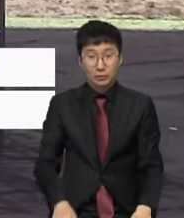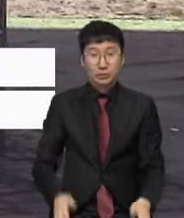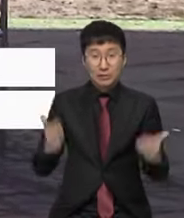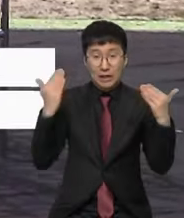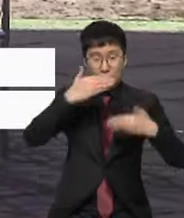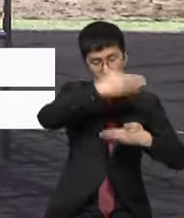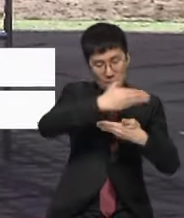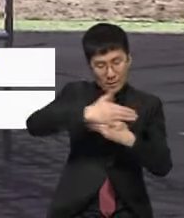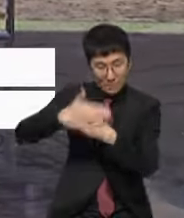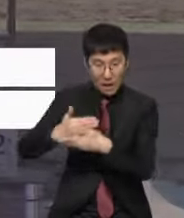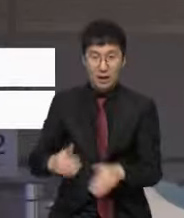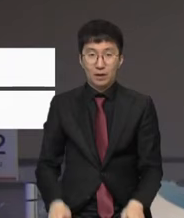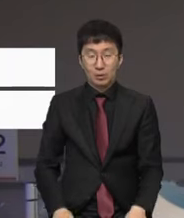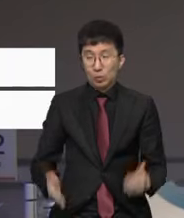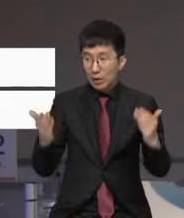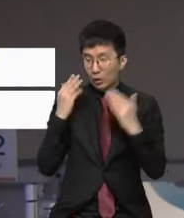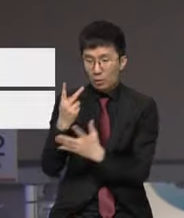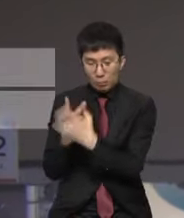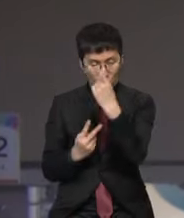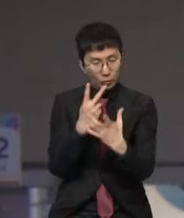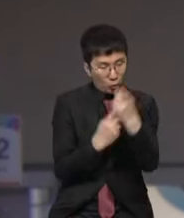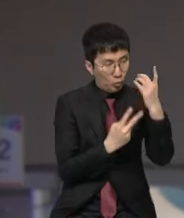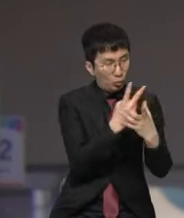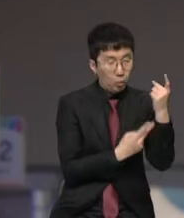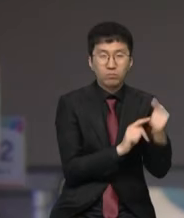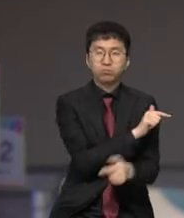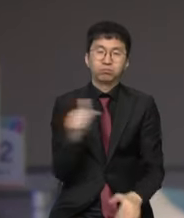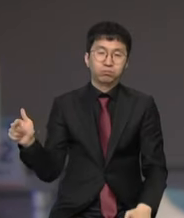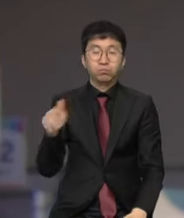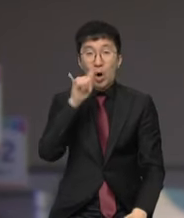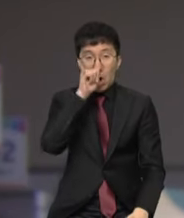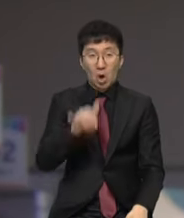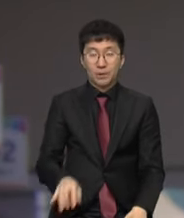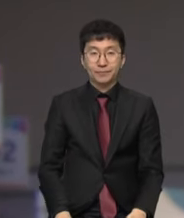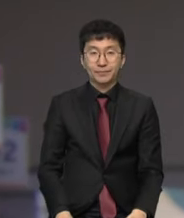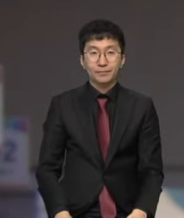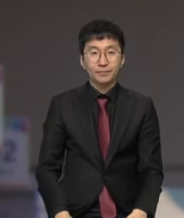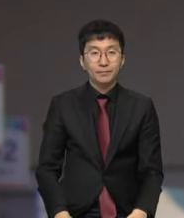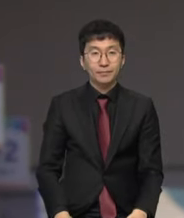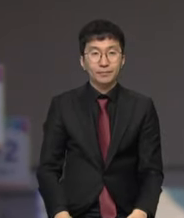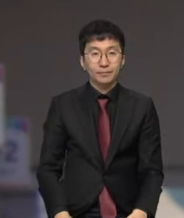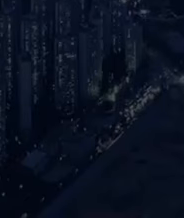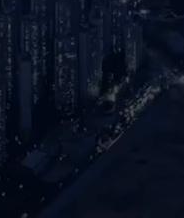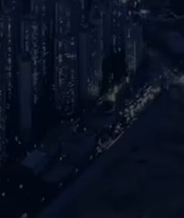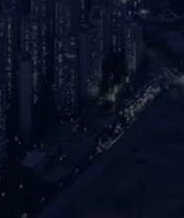학교나 통폐합하는 학교도 계속 늘어날 것으로 보입니다. SBS 홍승현입니다.